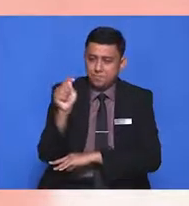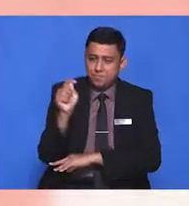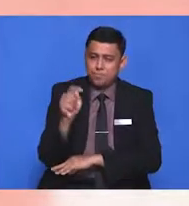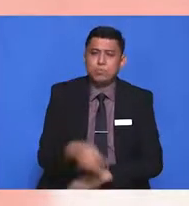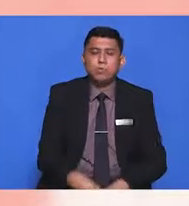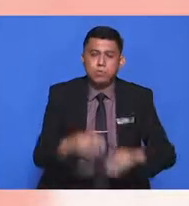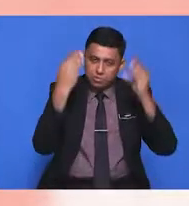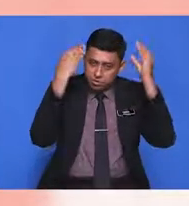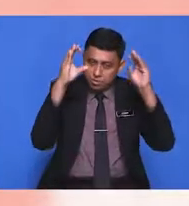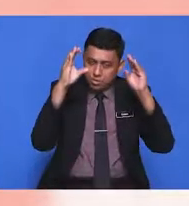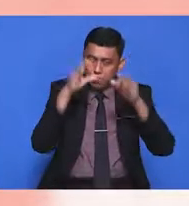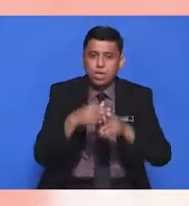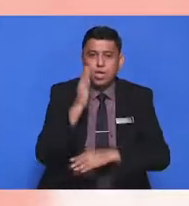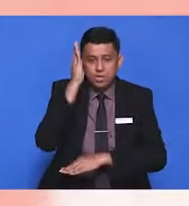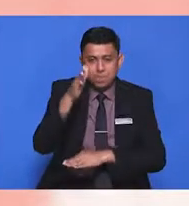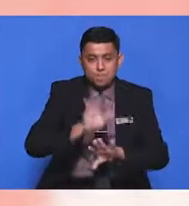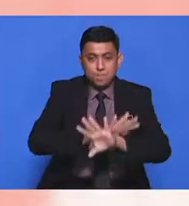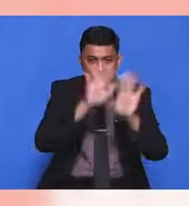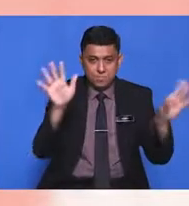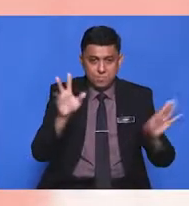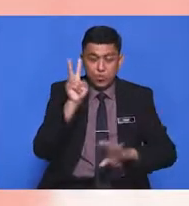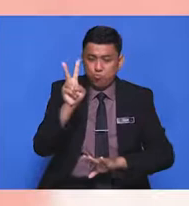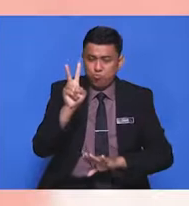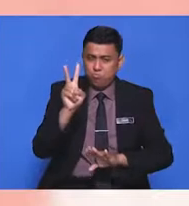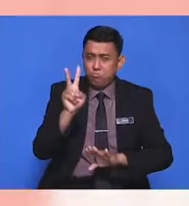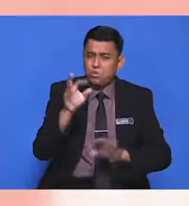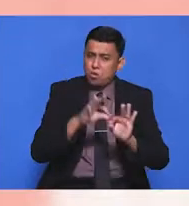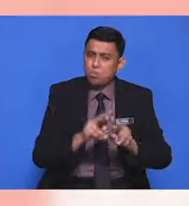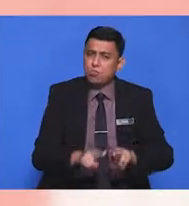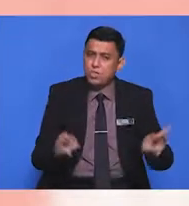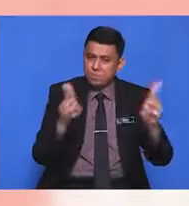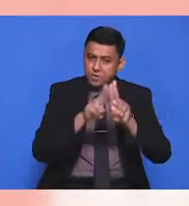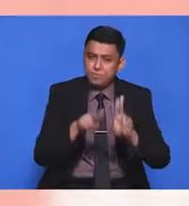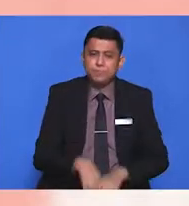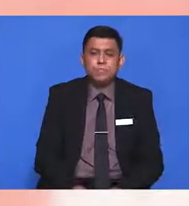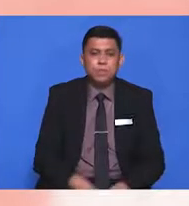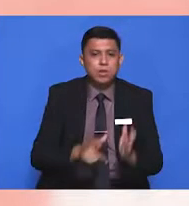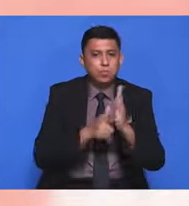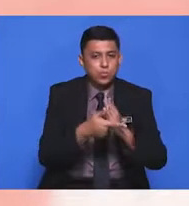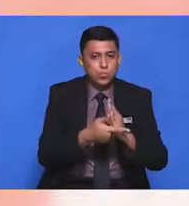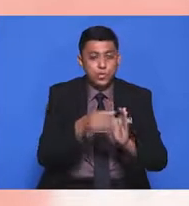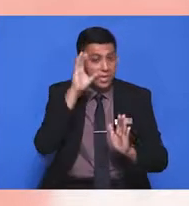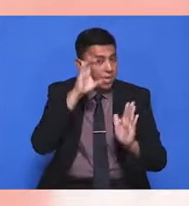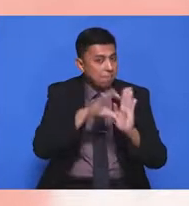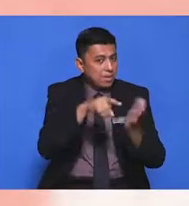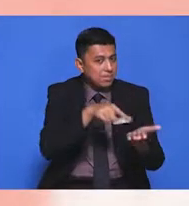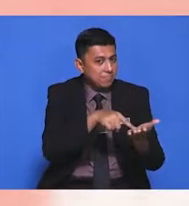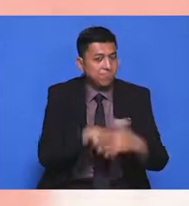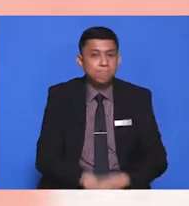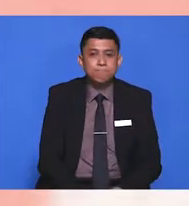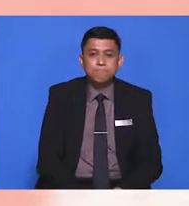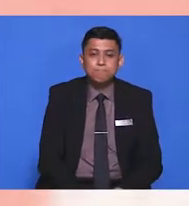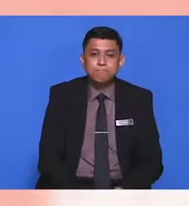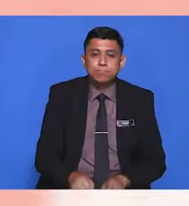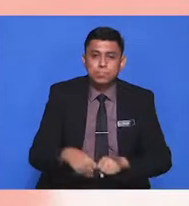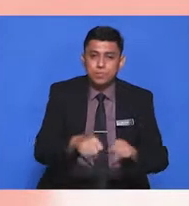menerangkan tiga sungai utama dan dua tasik utama di Asia Tenggara melalui paparan tersebut.